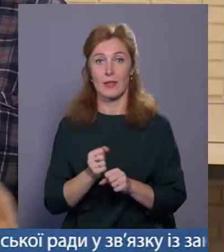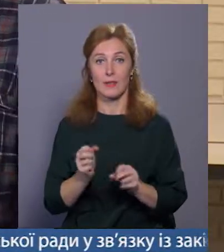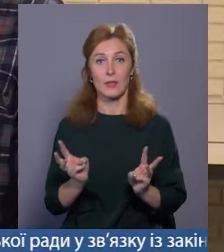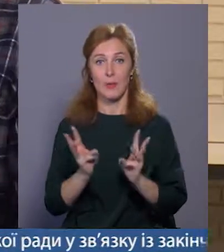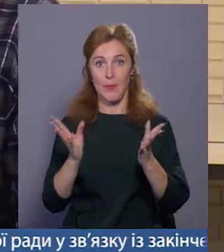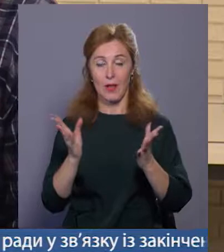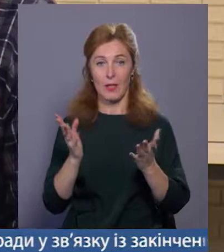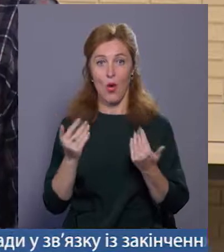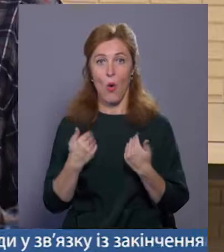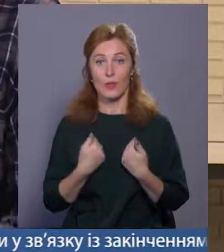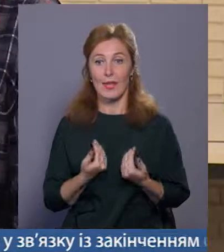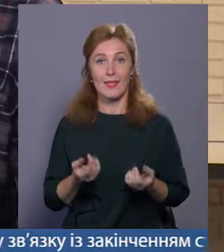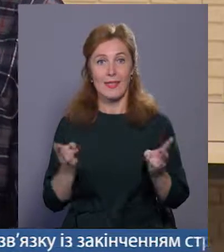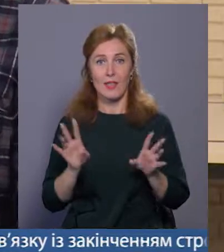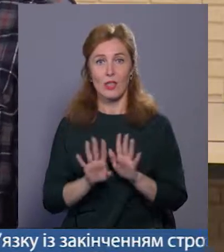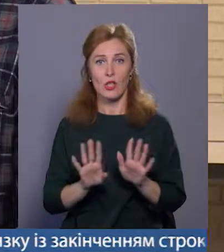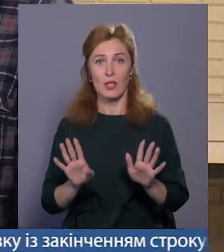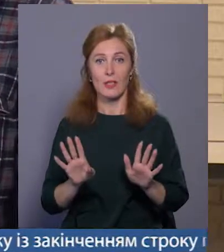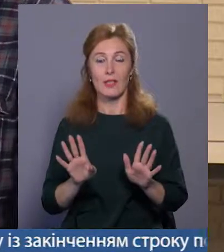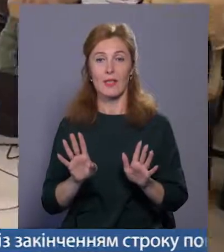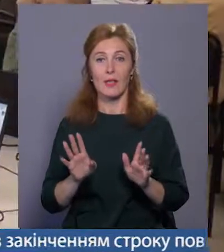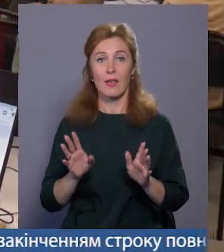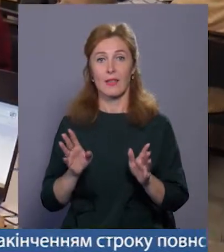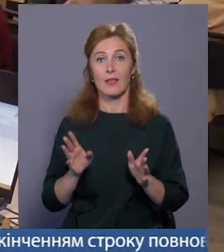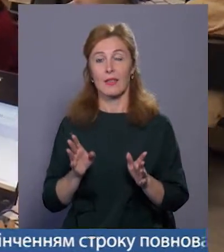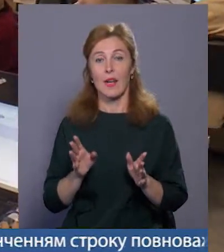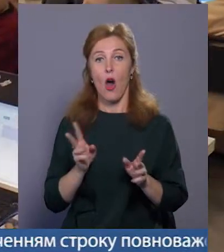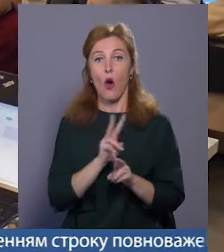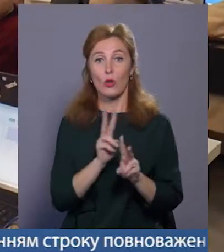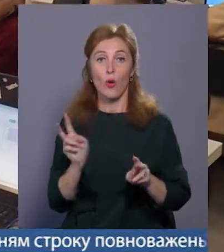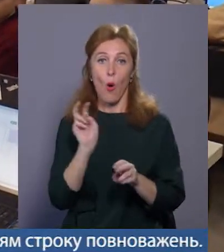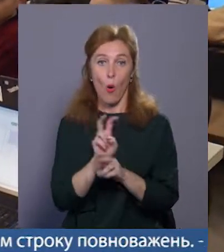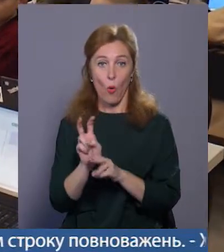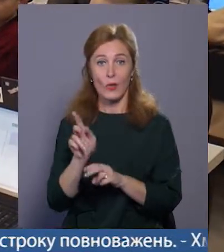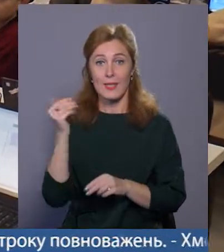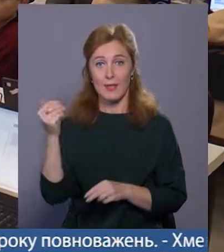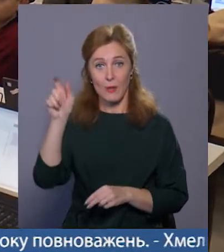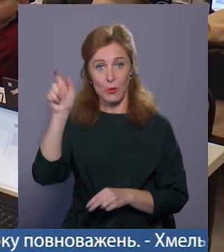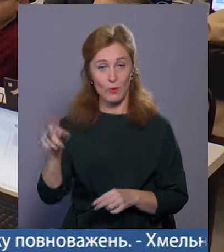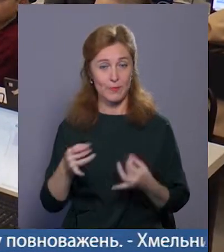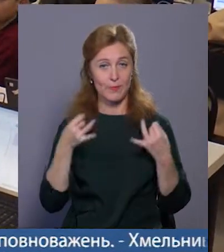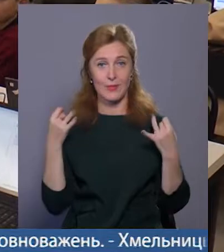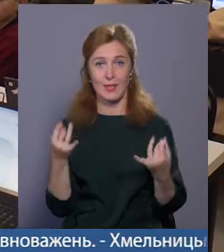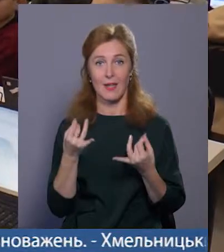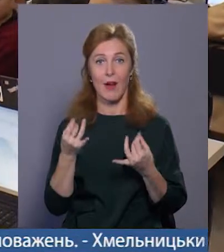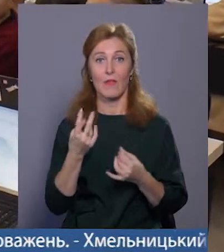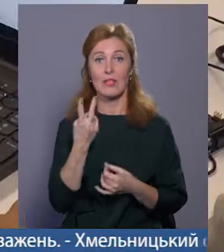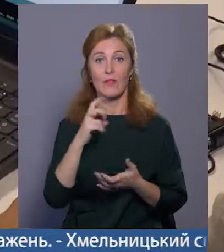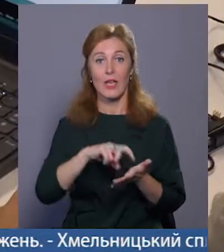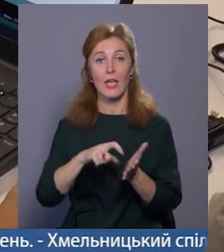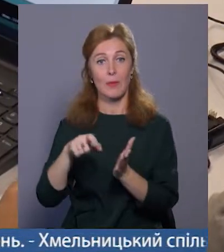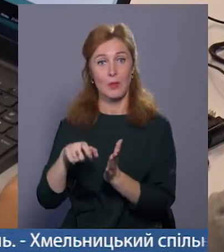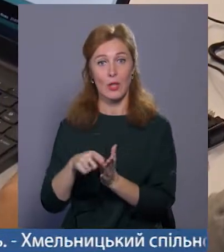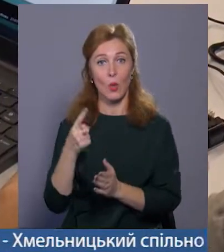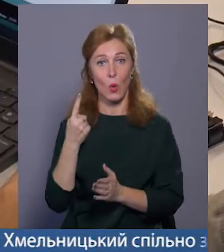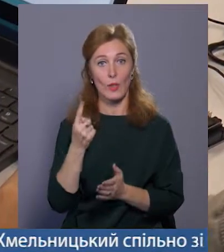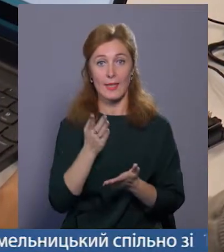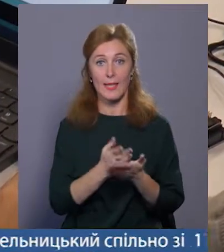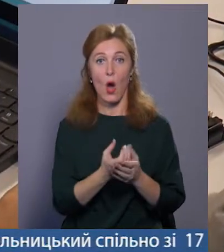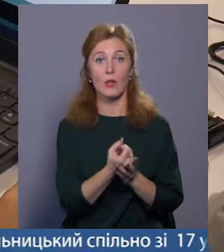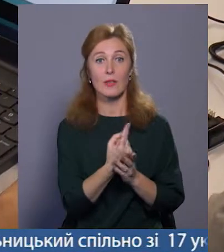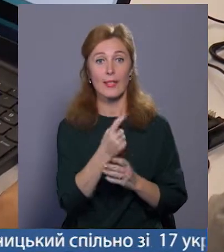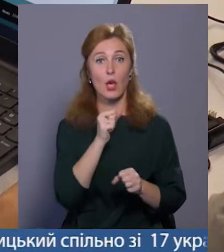тих, хто робить з-під палки, тобто тих, хто ходять, їм цікаво. Студія робототехніки складається з двох суміжних кімнат. У одній розміщено 11